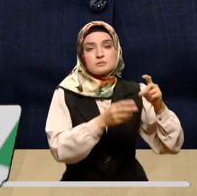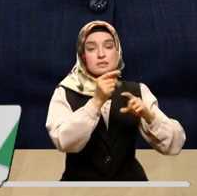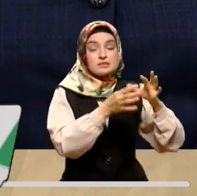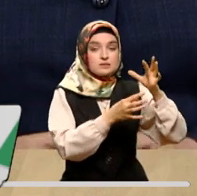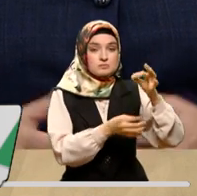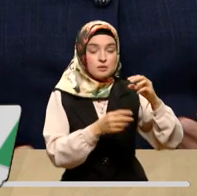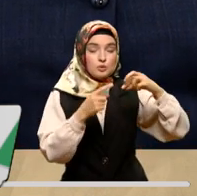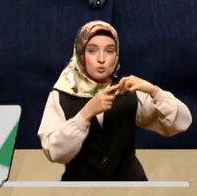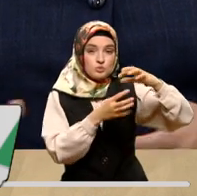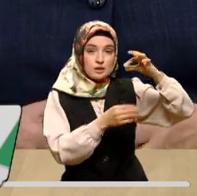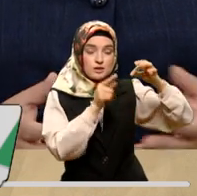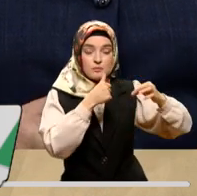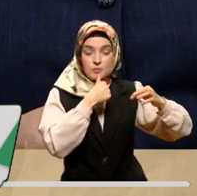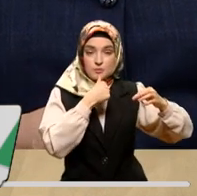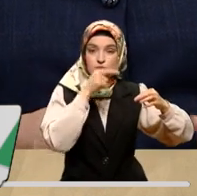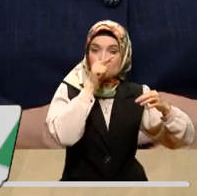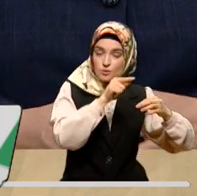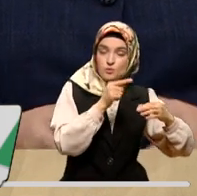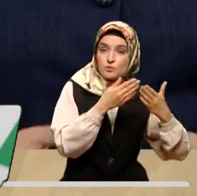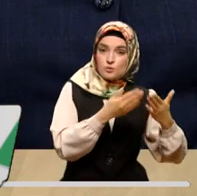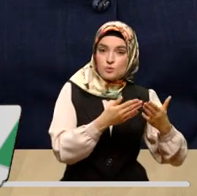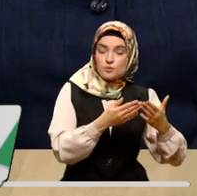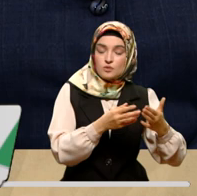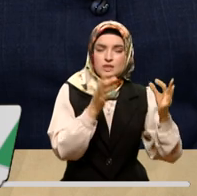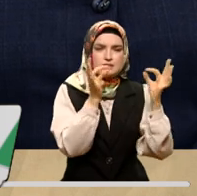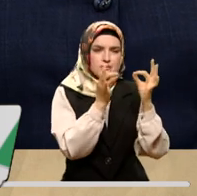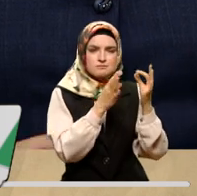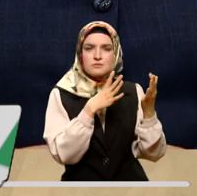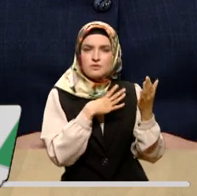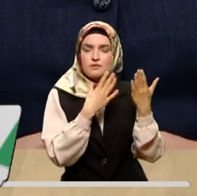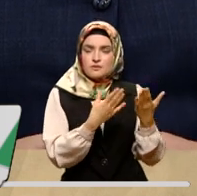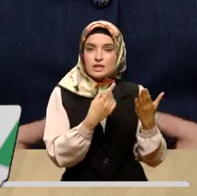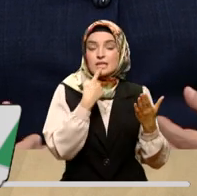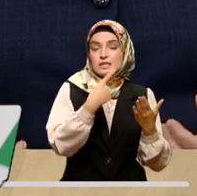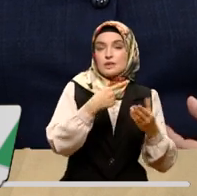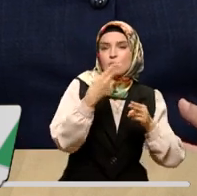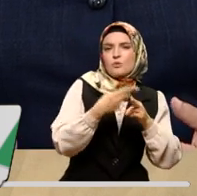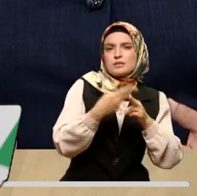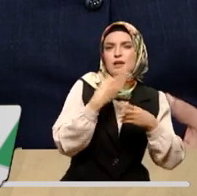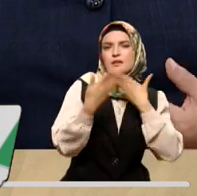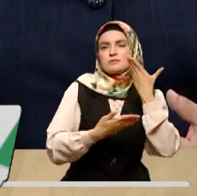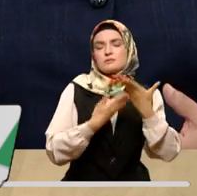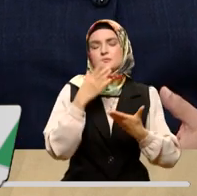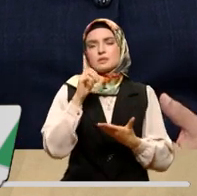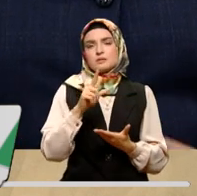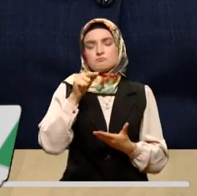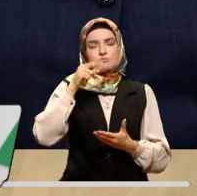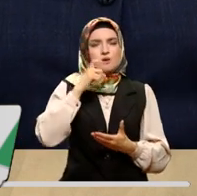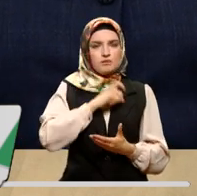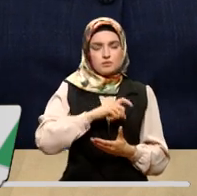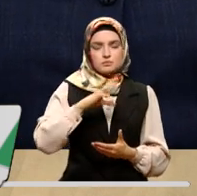oydu. Fatıma'nın babası şu oydu ve ilişkileri böyleydi. Biz aslında hatamız